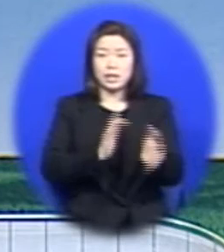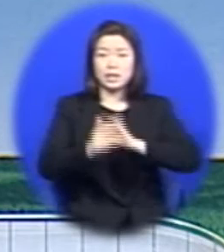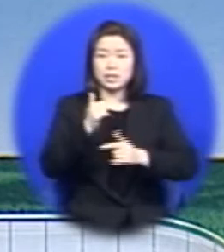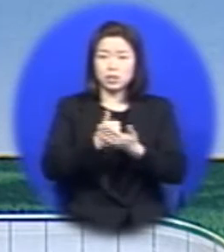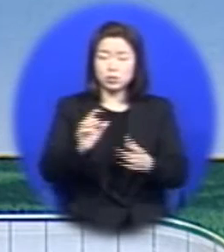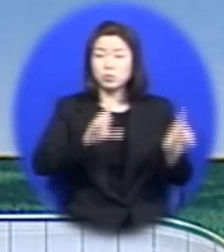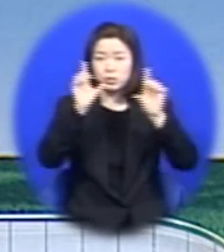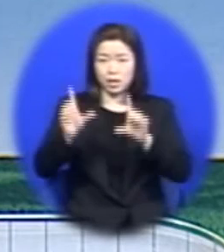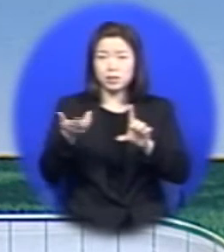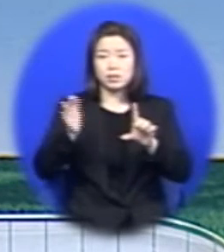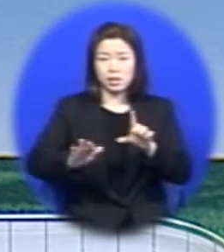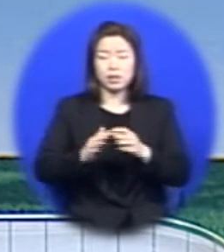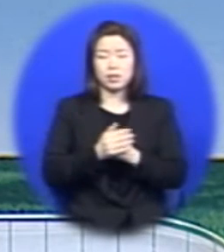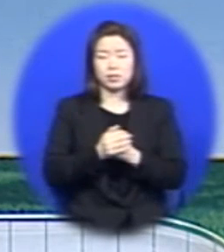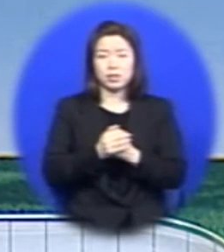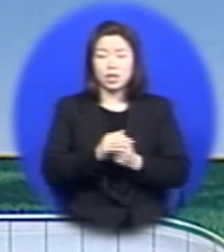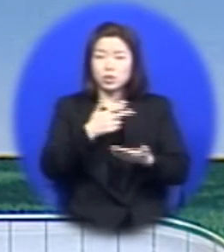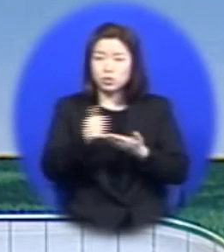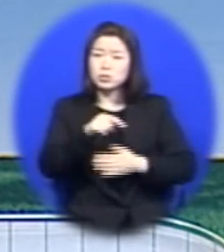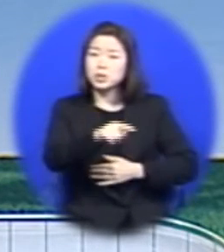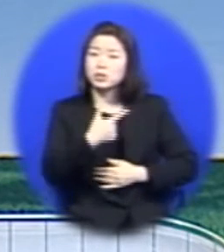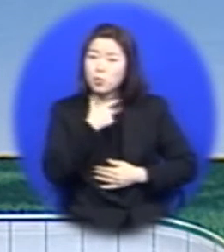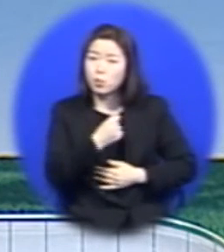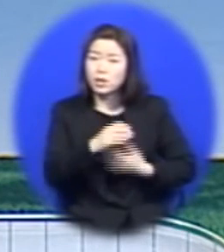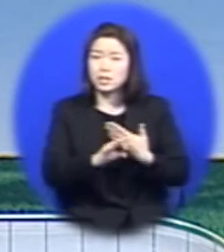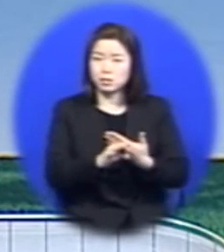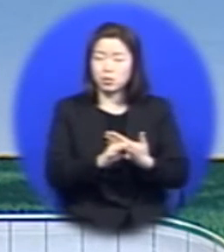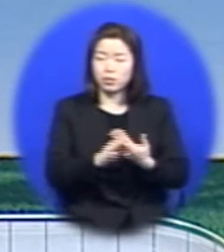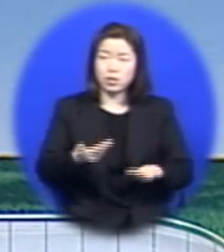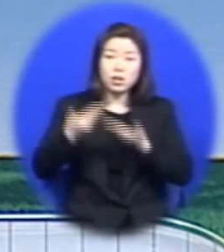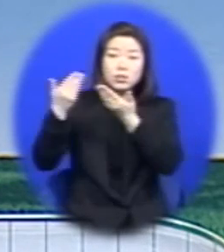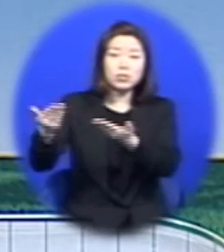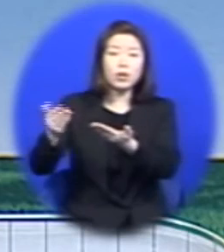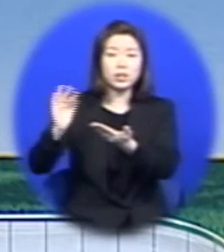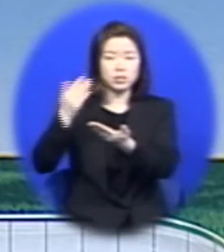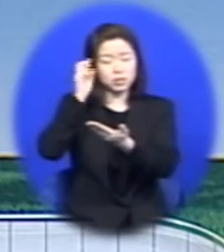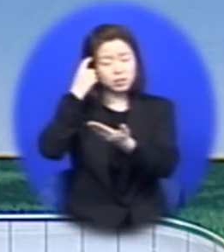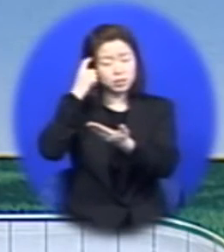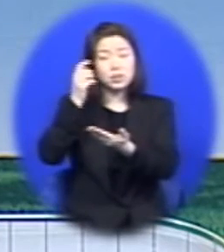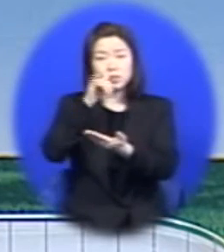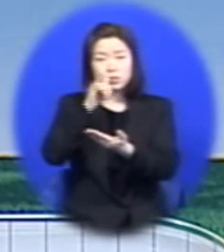예수님으로 사는데 주님이 그걸 원하시면 바쳐야지.